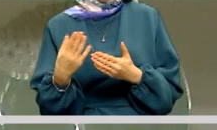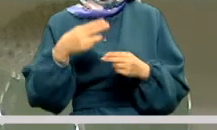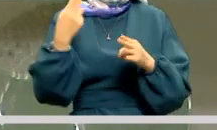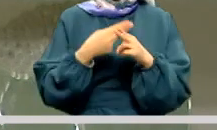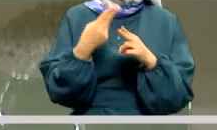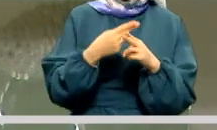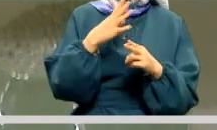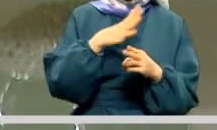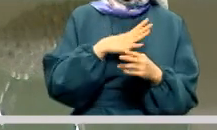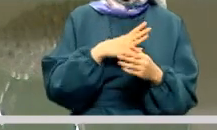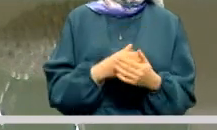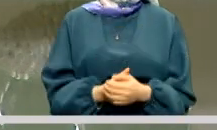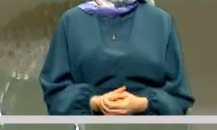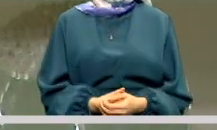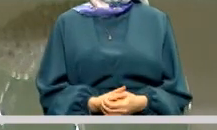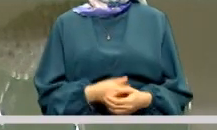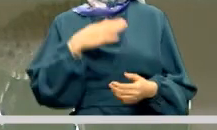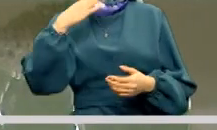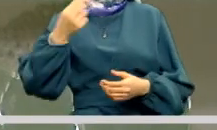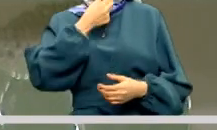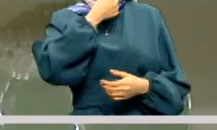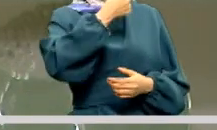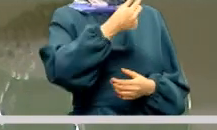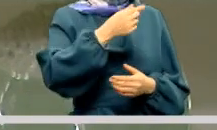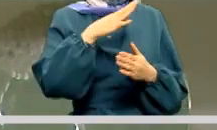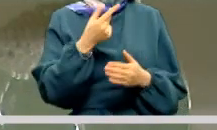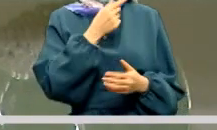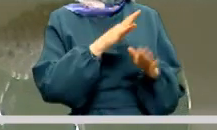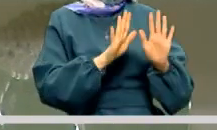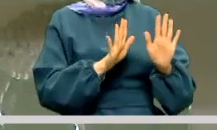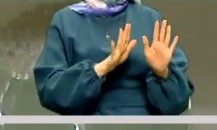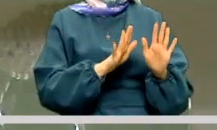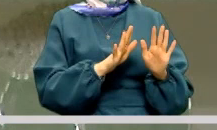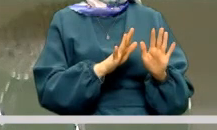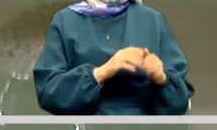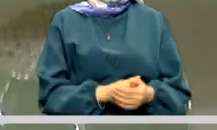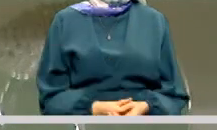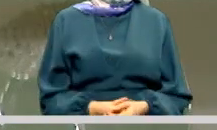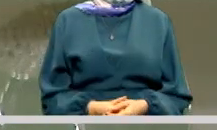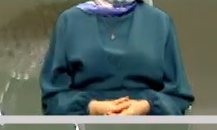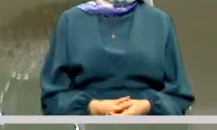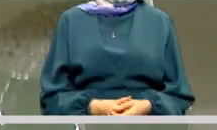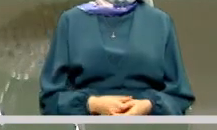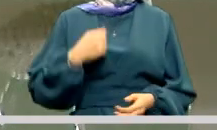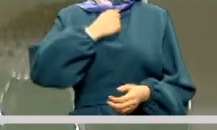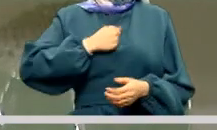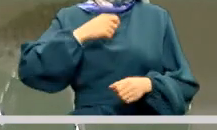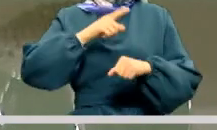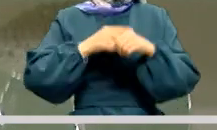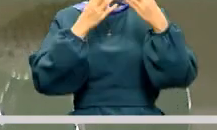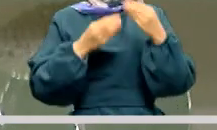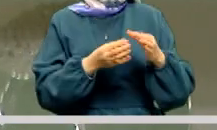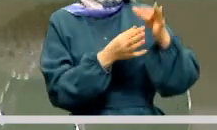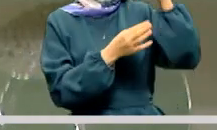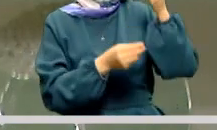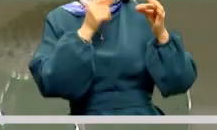örnekler de yaşayabiliyoruz dışarıdan uyarıldığımız ya da uyarılmadan tepki gösterdiğimiz zamanlarda olabiliyor insanın bu